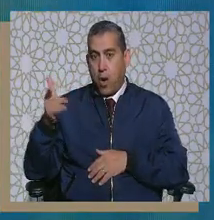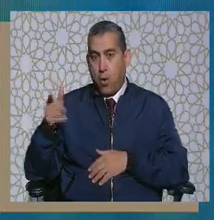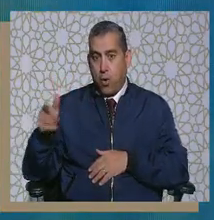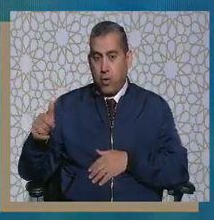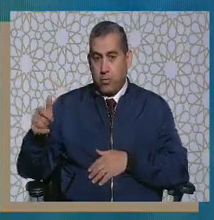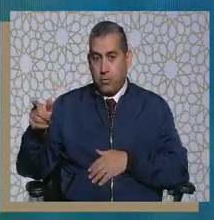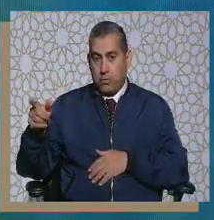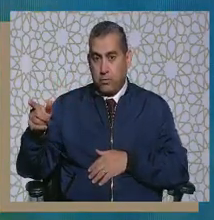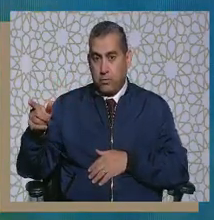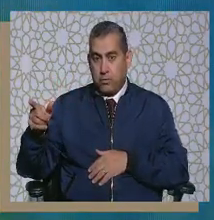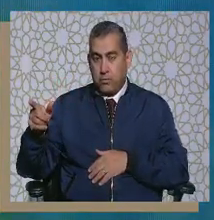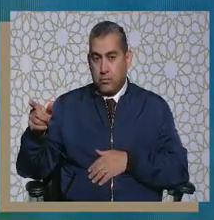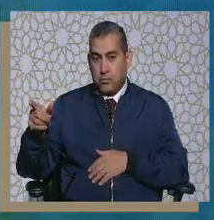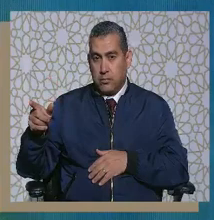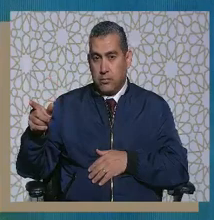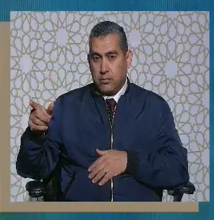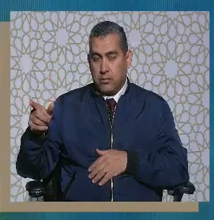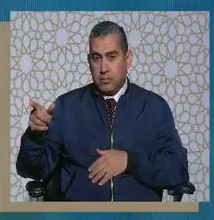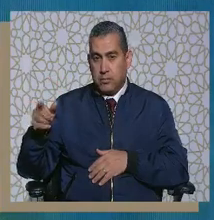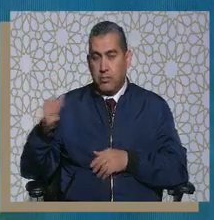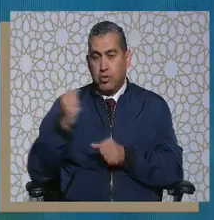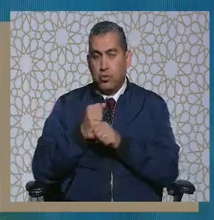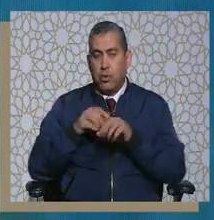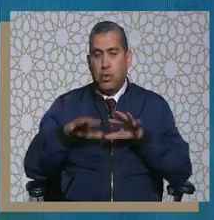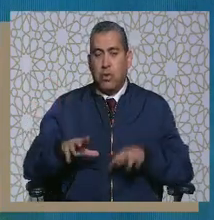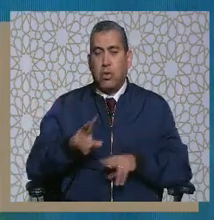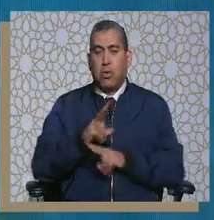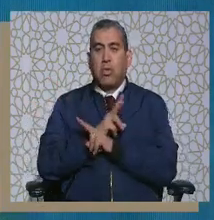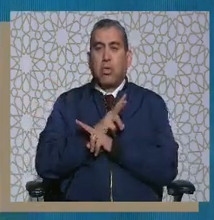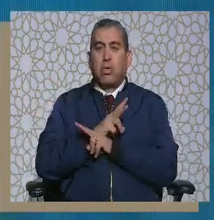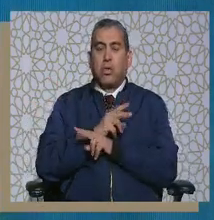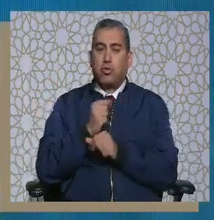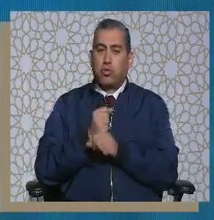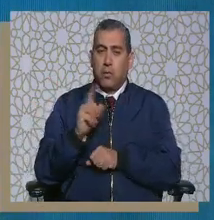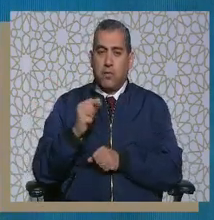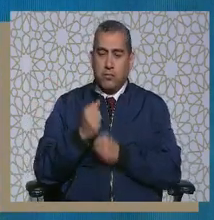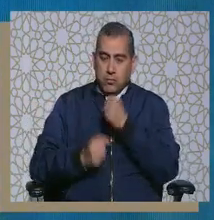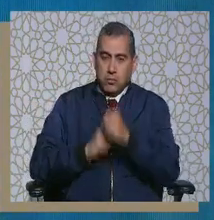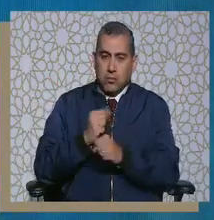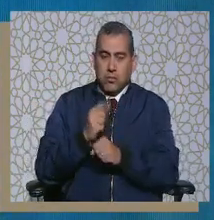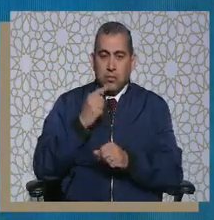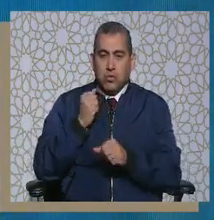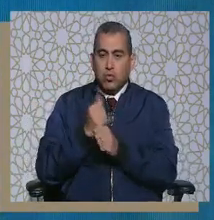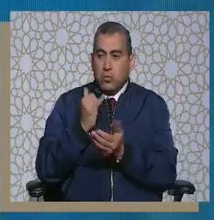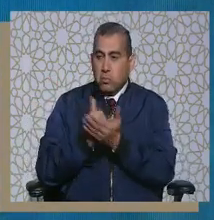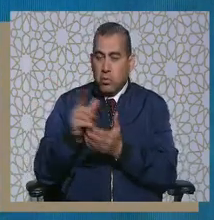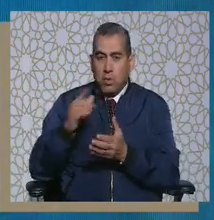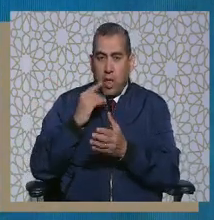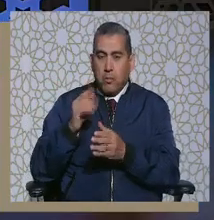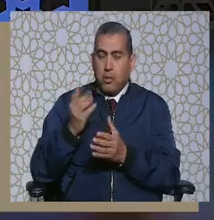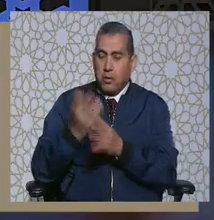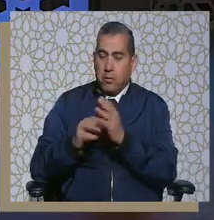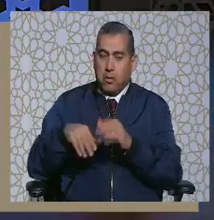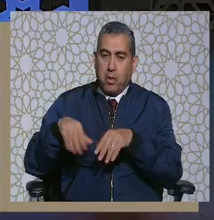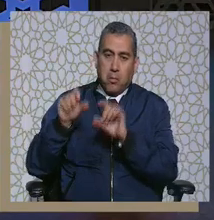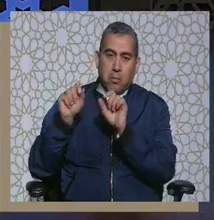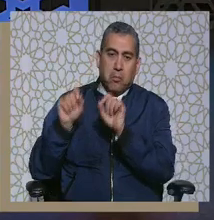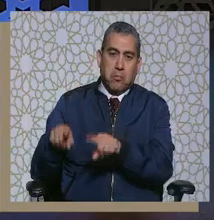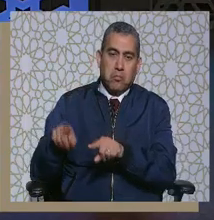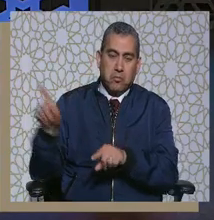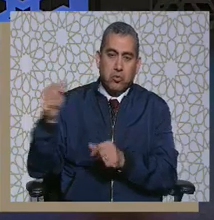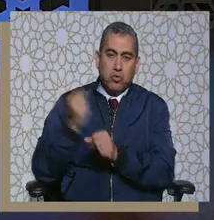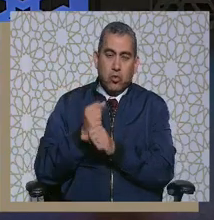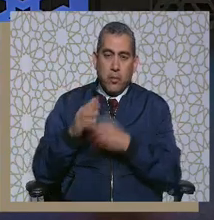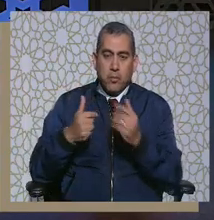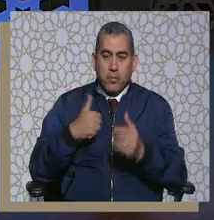ان هو كسول جدا ما بيشتغلش يعني يعني غير مسؤول تقدر تقول ان هو غير مسؤول ام